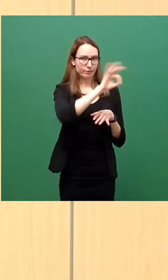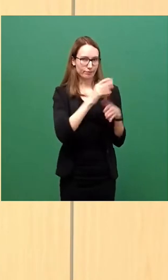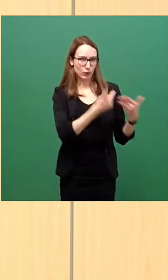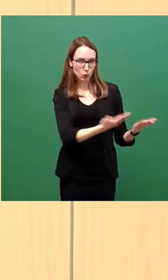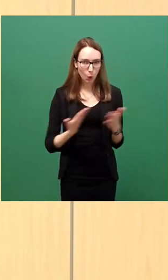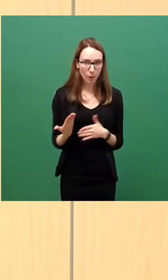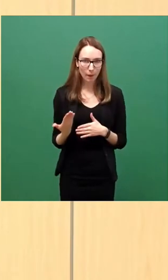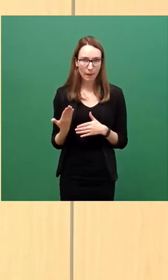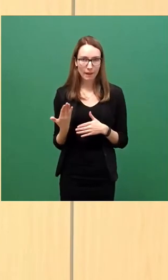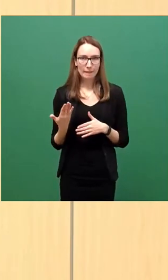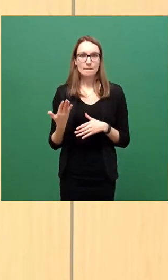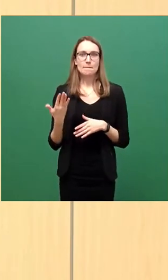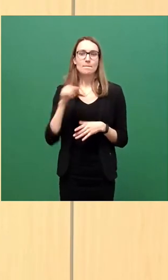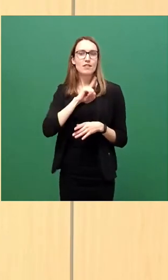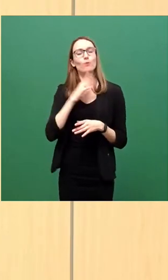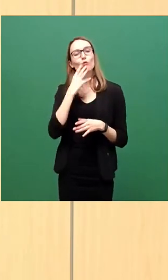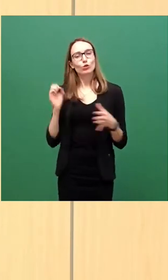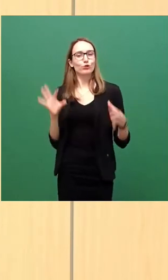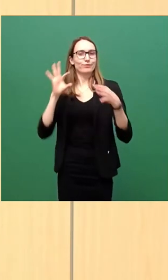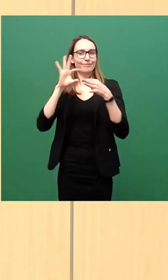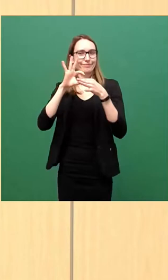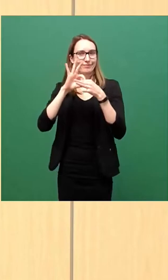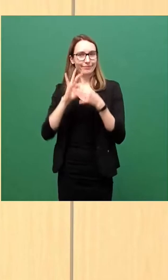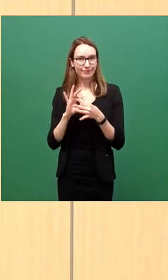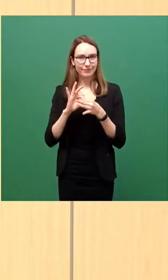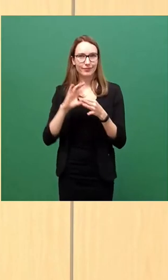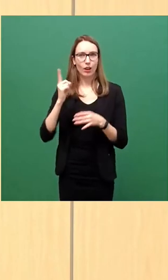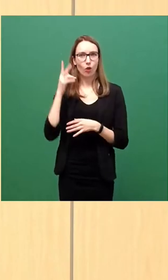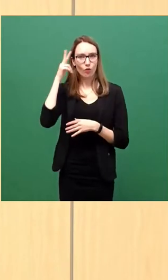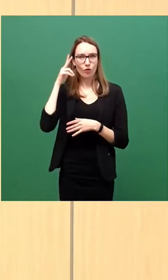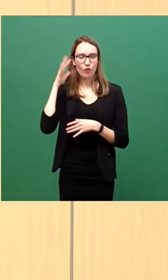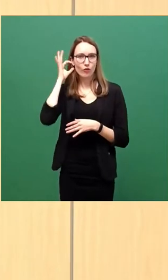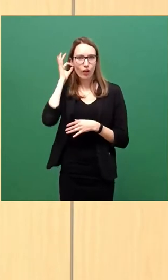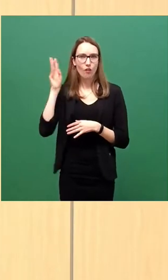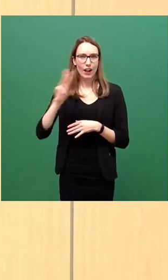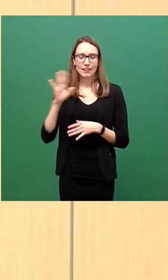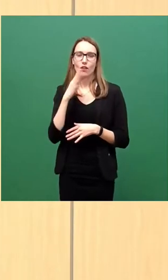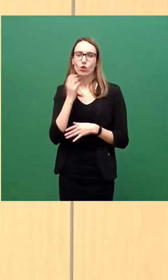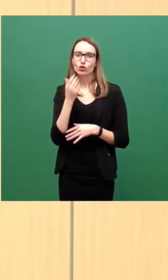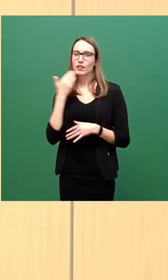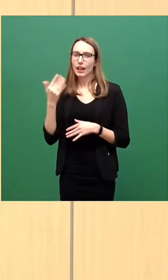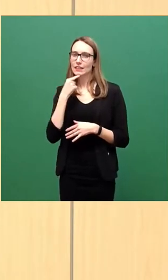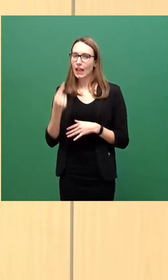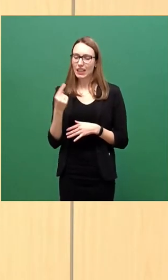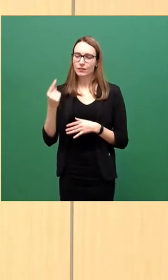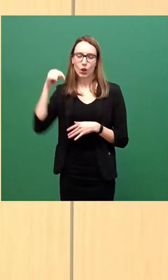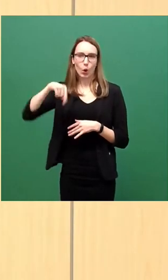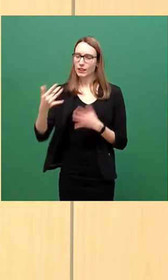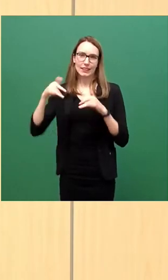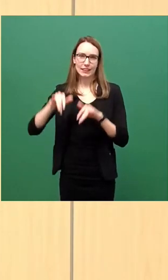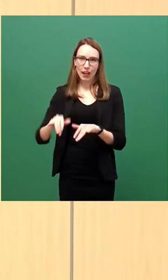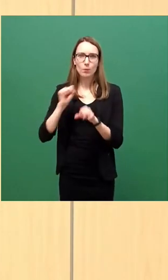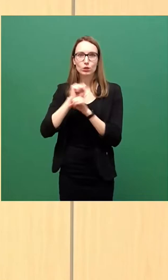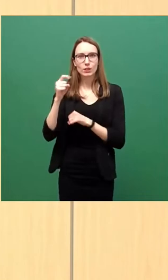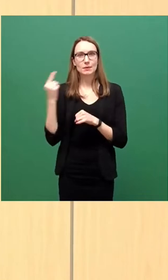Da kann ich auch gleich nahtlos anschließen. Ich möchte auch Frau Walter danken, die heute zwar nicht hier ist, aber die sich im Rahmen der Bauausschusssitzung